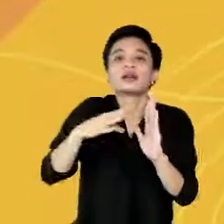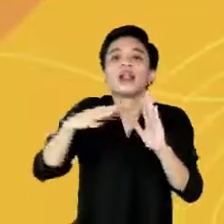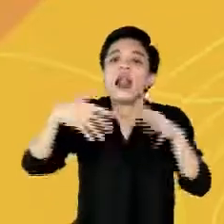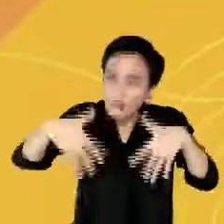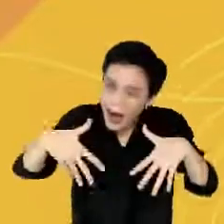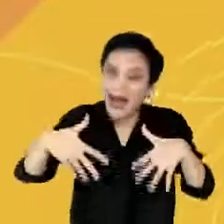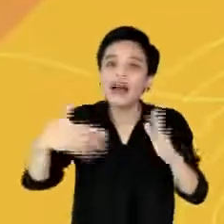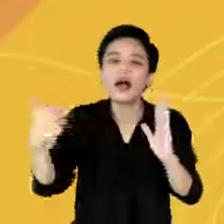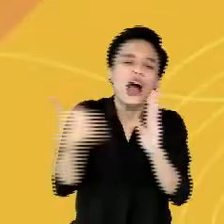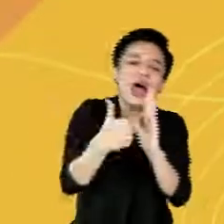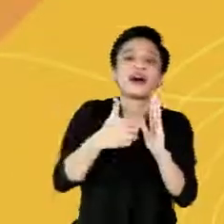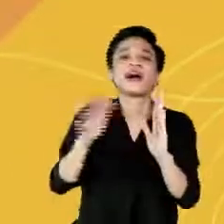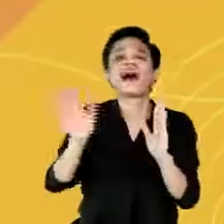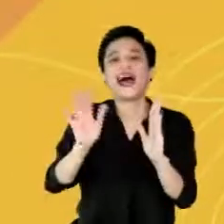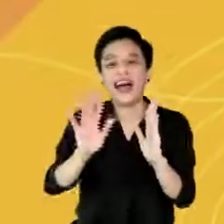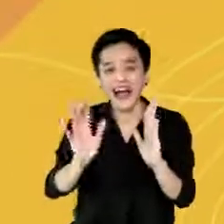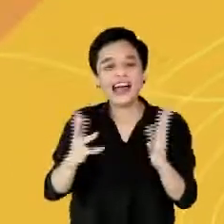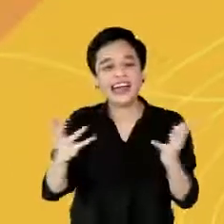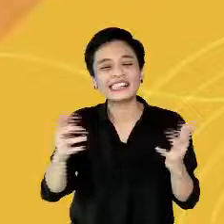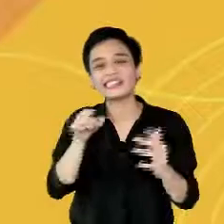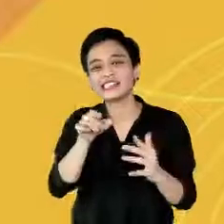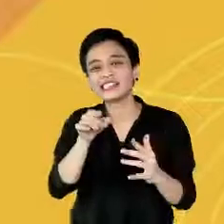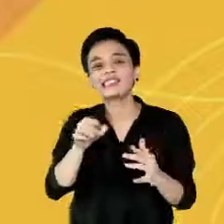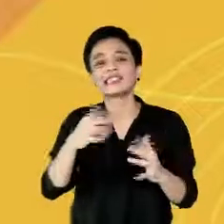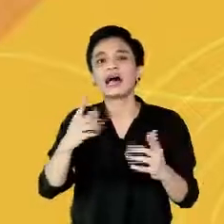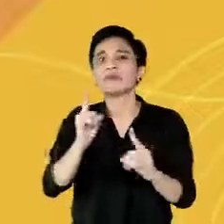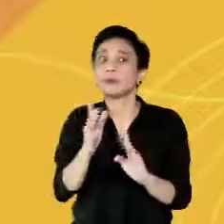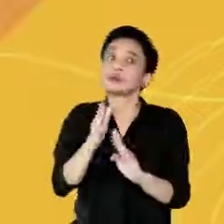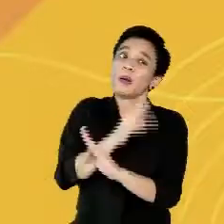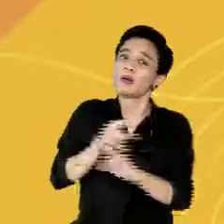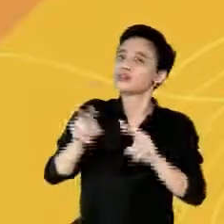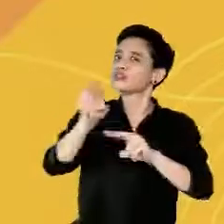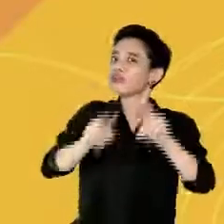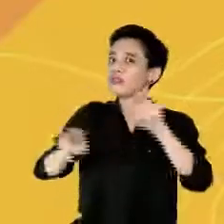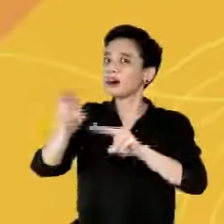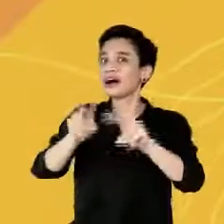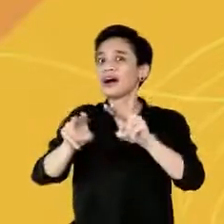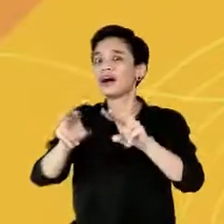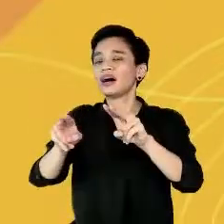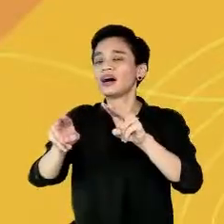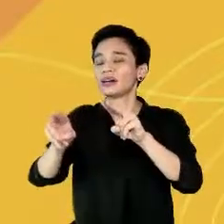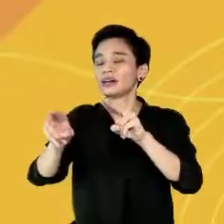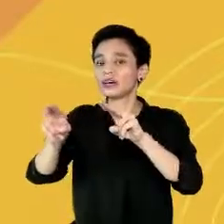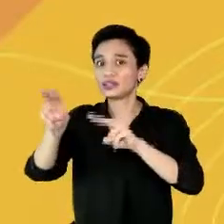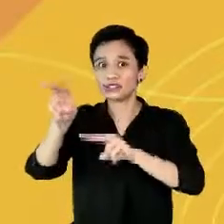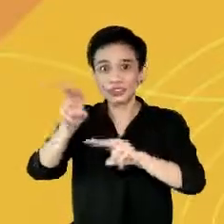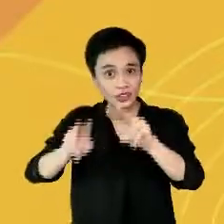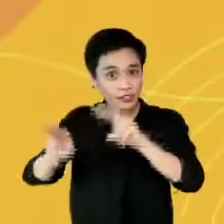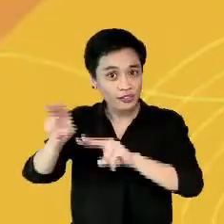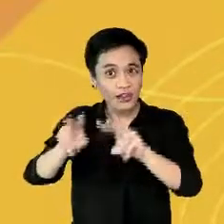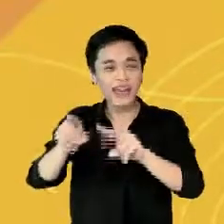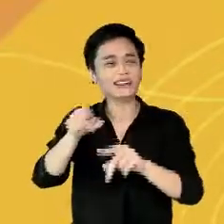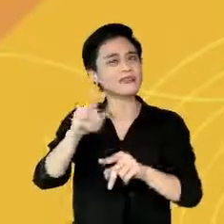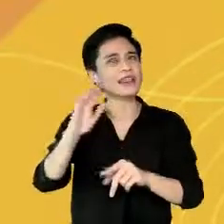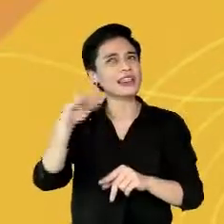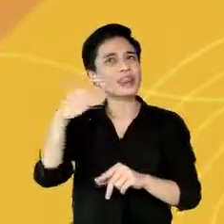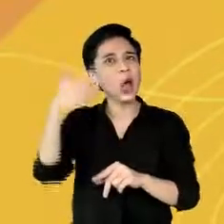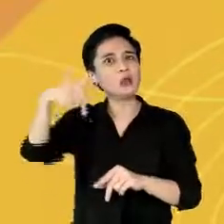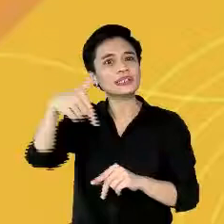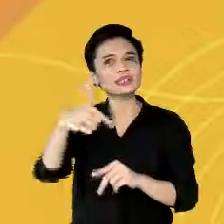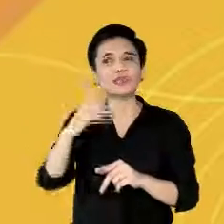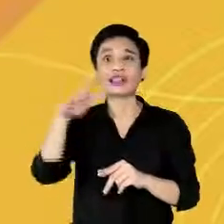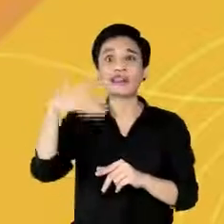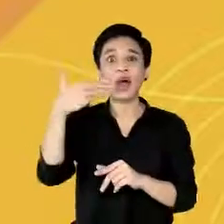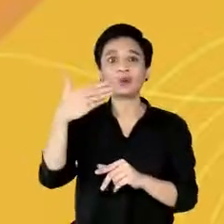kesehatan ini pernah Ray dengan survei Abang lagi di awal tahun dan akhir